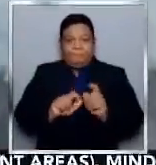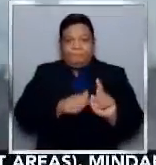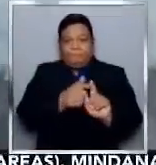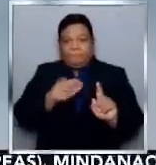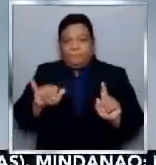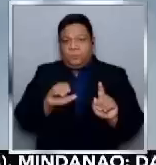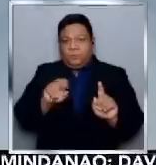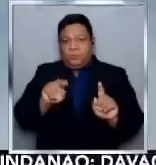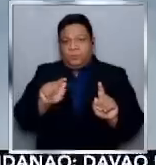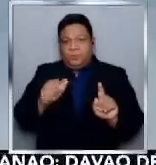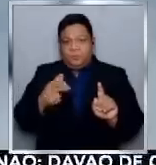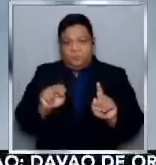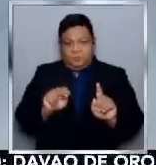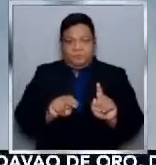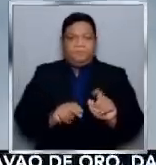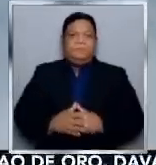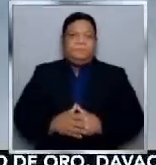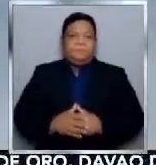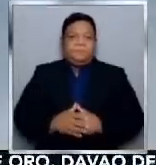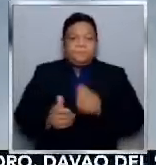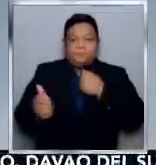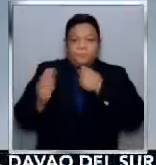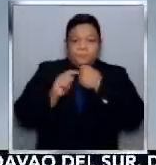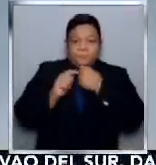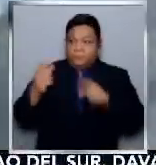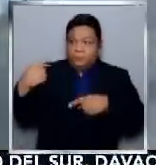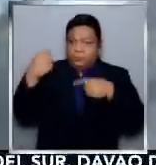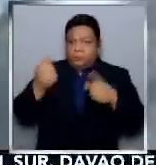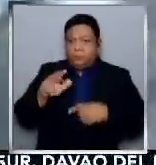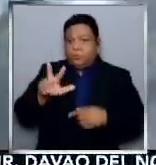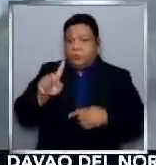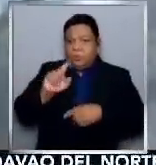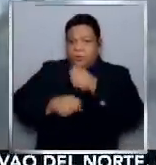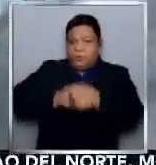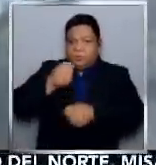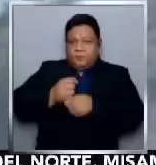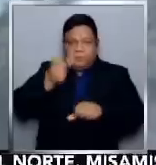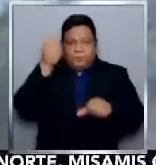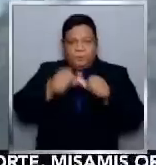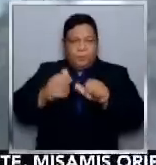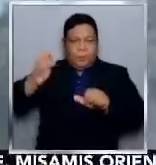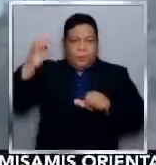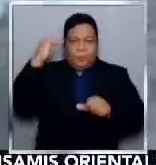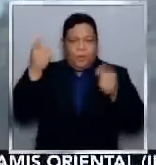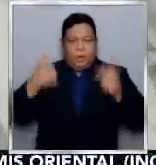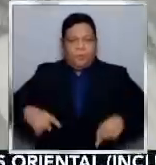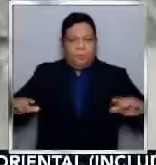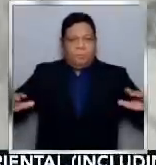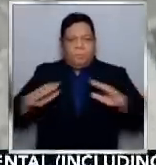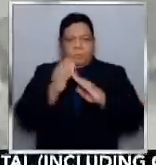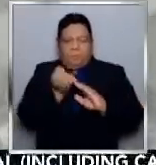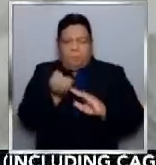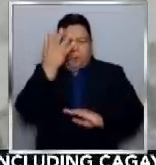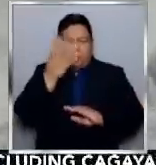31 taon na ang lumipas mula nang muling magising at sumapog ang Mount Pinatubo. Isa sa mga pinakamalakas na volcanic eruption sa daigdig,